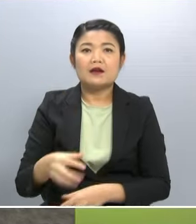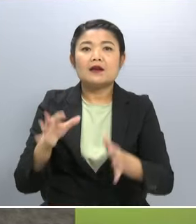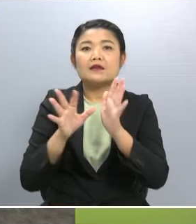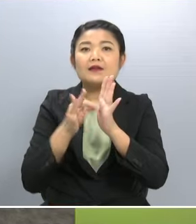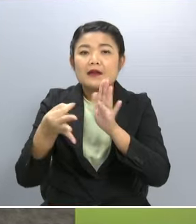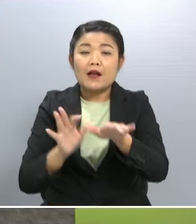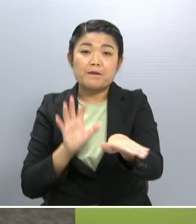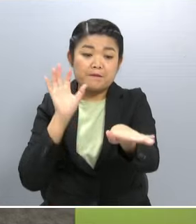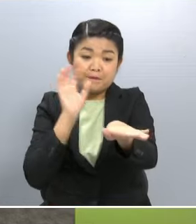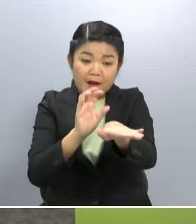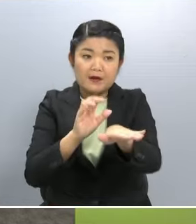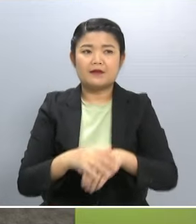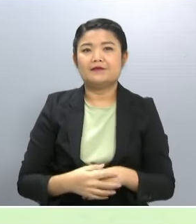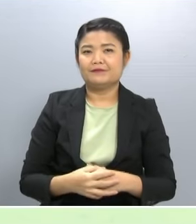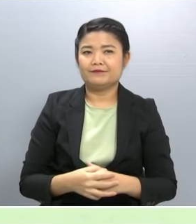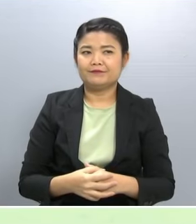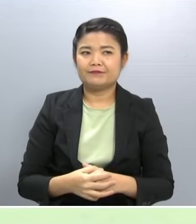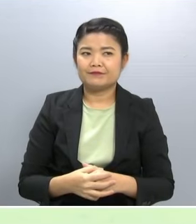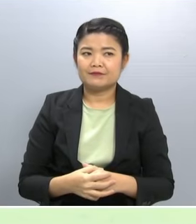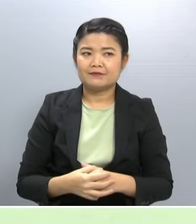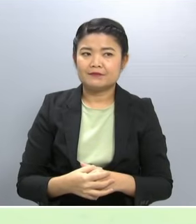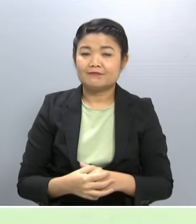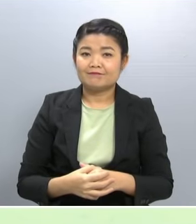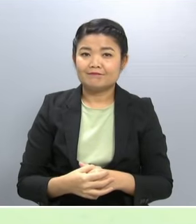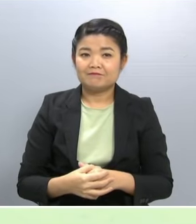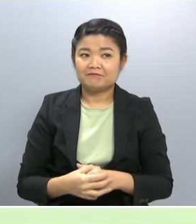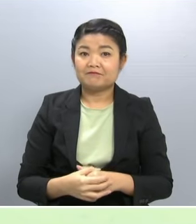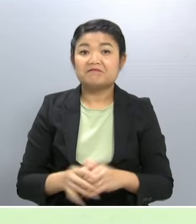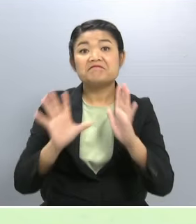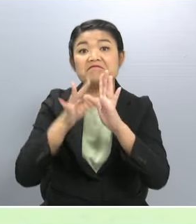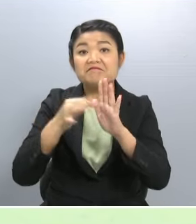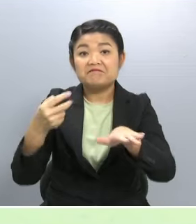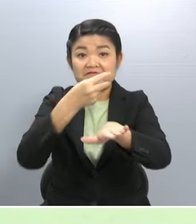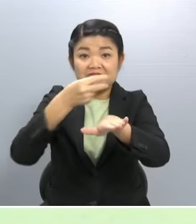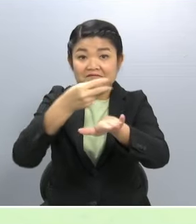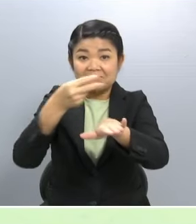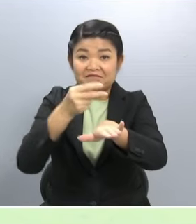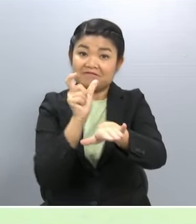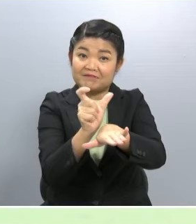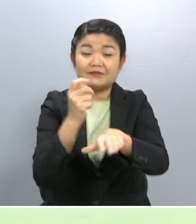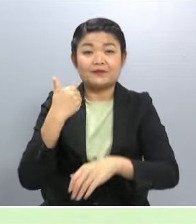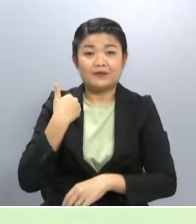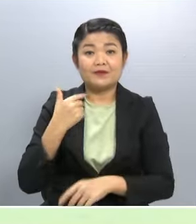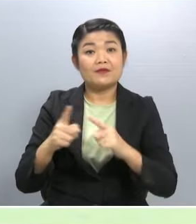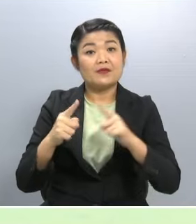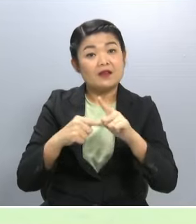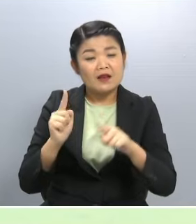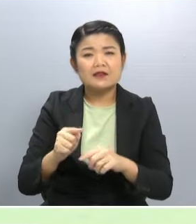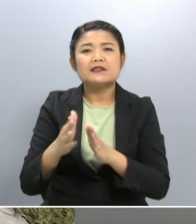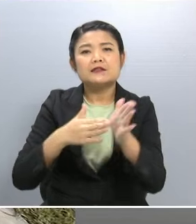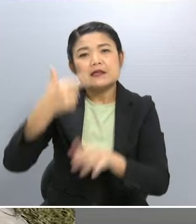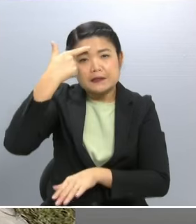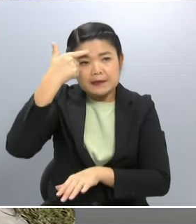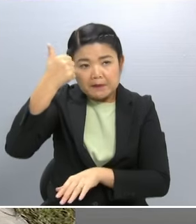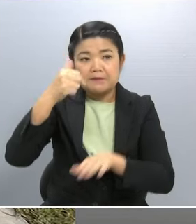คะจะเขียนว่าExclusive Car Clubนี่แล้วก็มีรถเบนซ์ SLK 200สีดำ